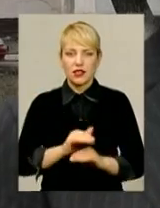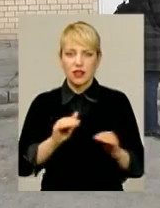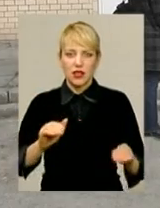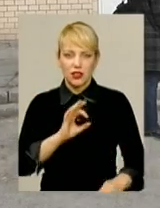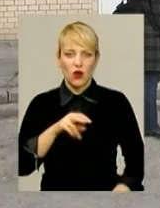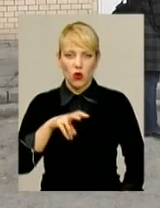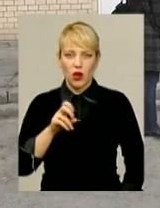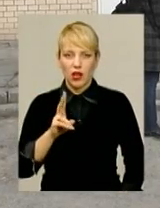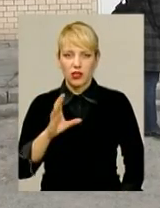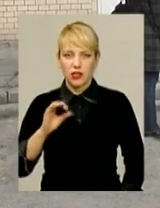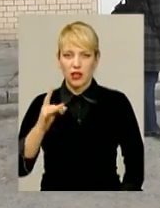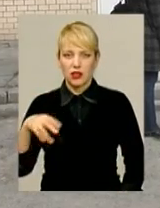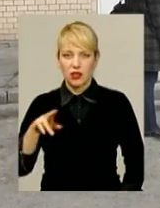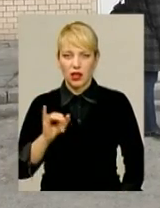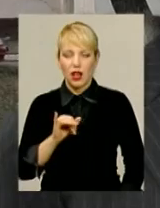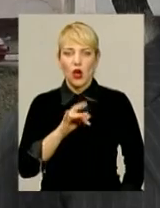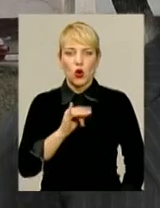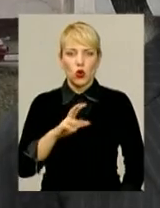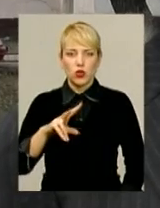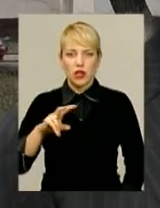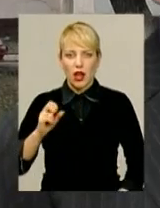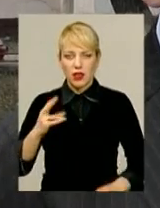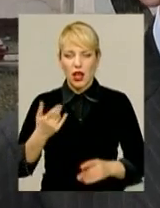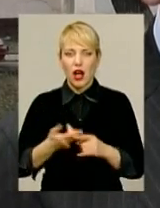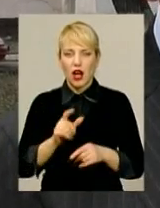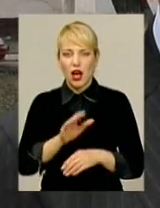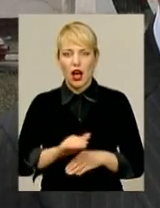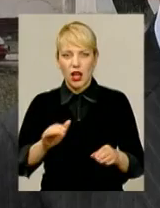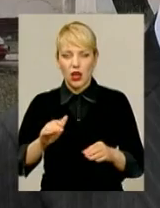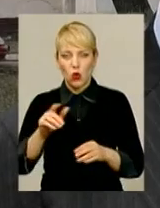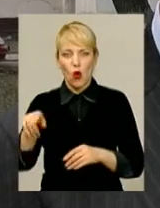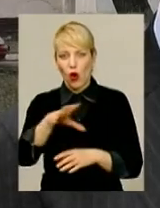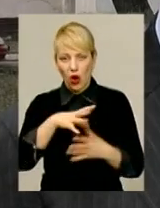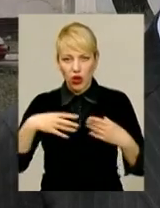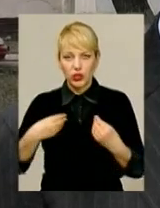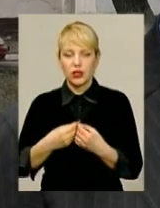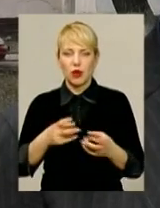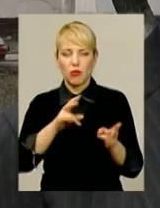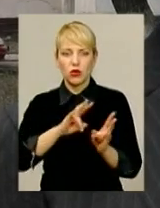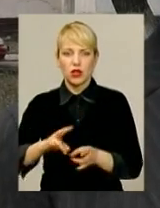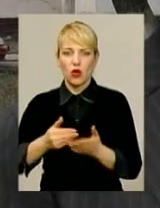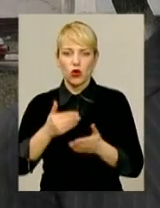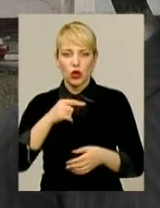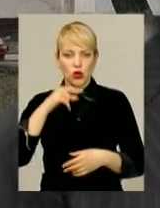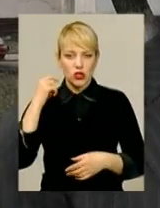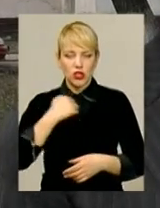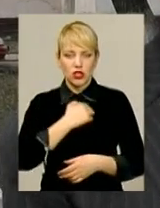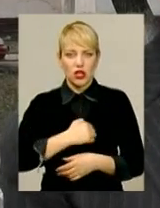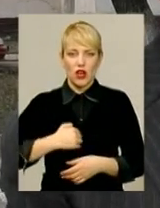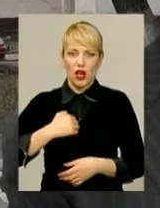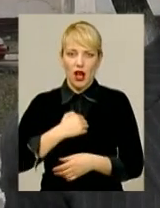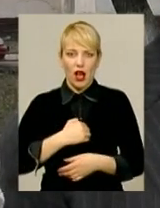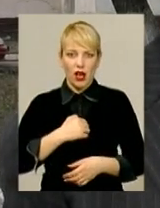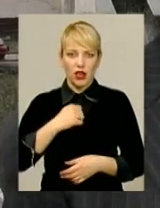і Руслана, вони пострадали від російської вооруженої агресії. На базе вот